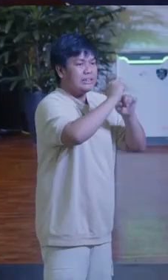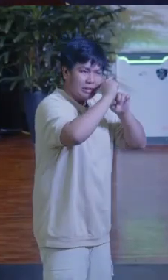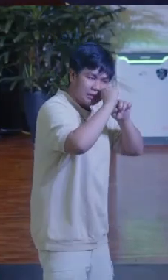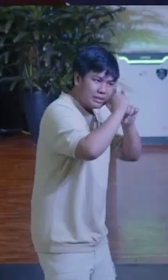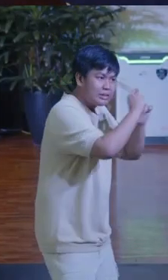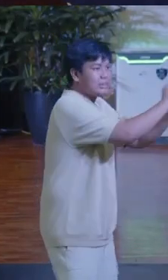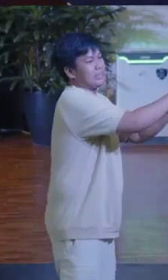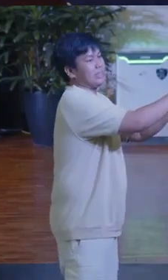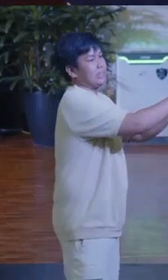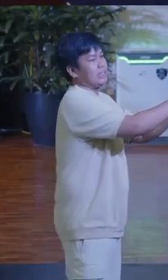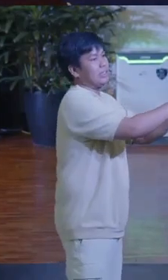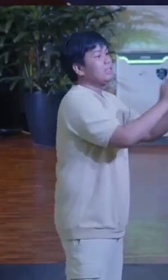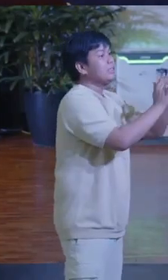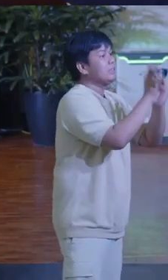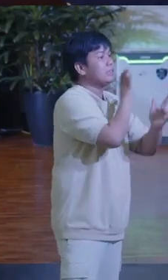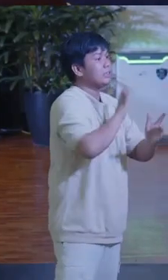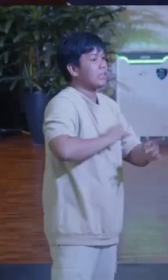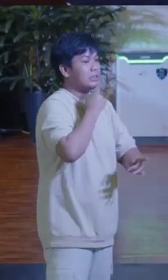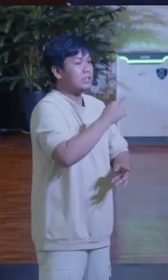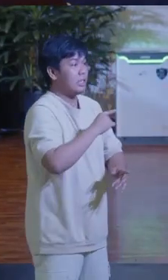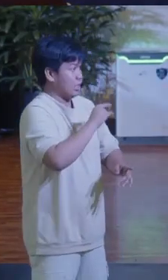that the rest may stand in fear.